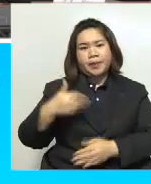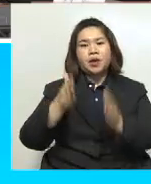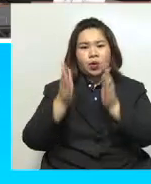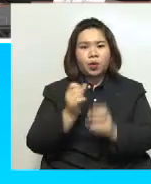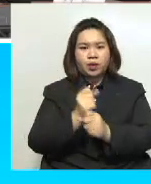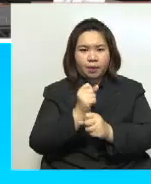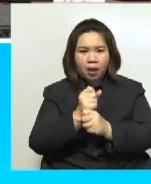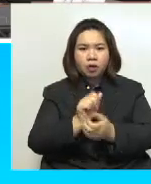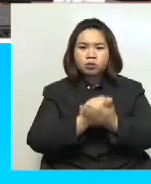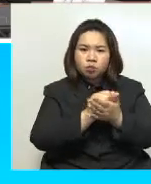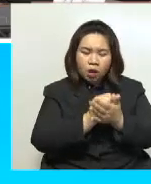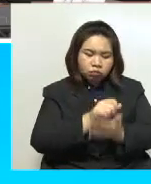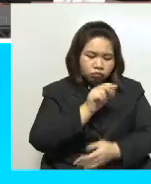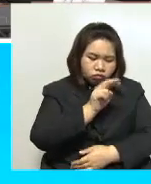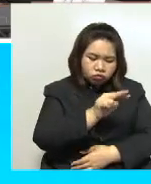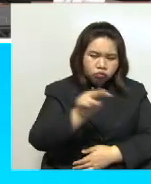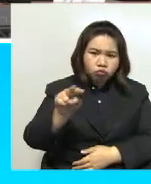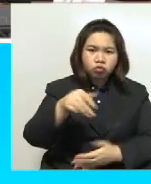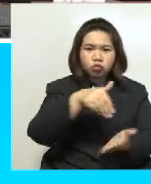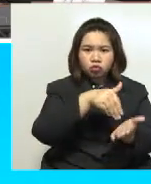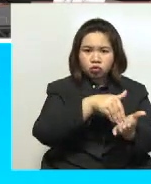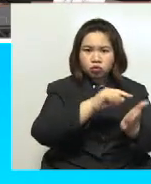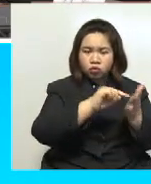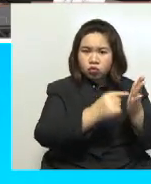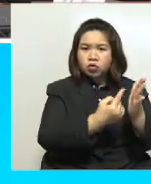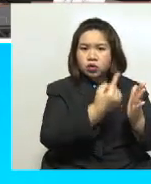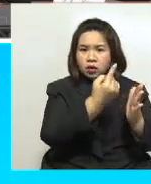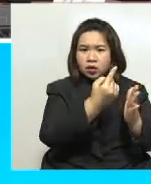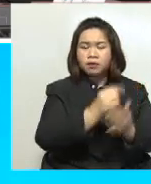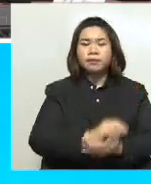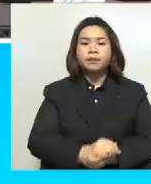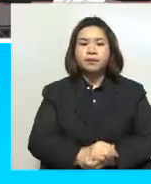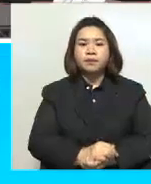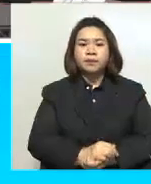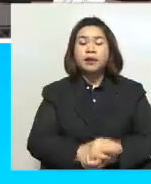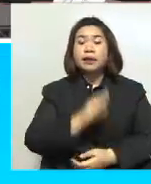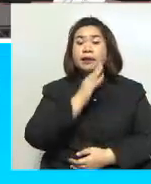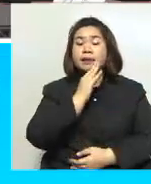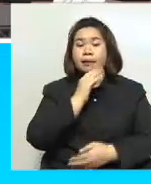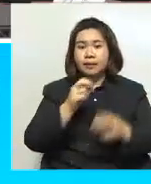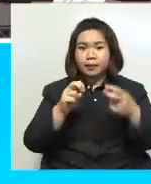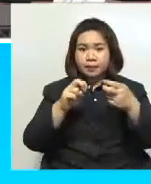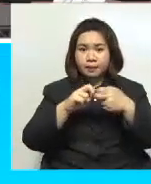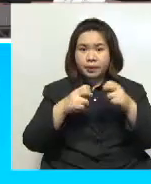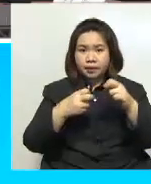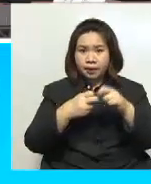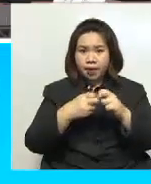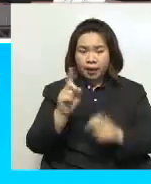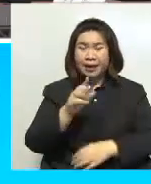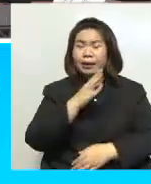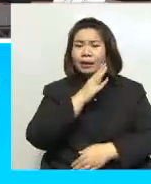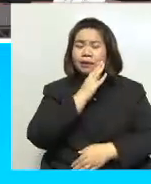ดูตามจุดสำคัญตั้งแต่เริ่มเดินรถเลยฮะถ้ามีปัญหาผู้โดยส